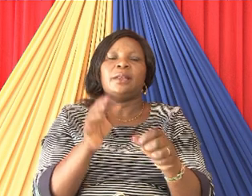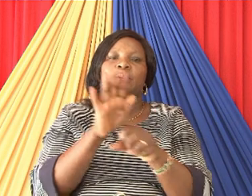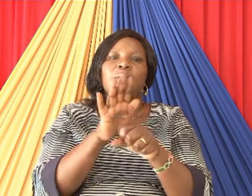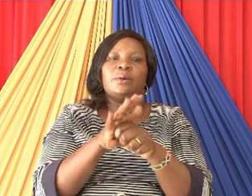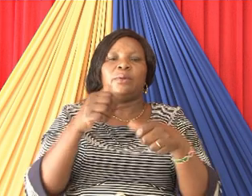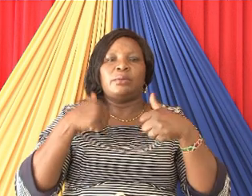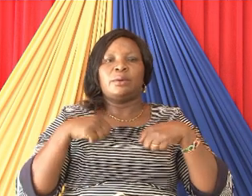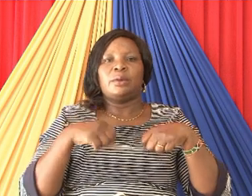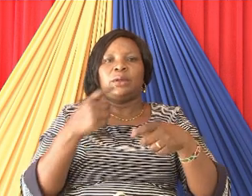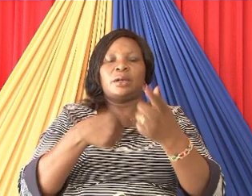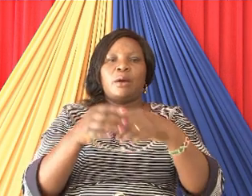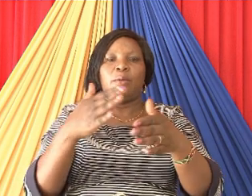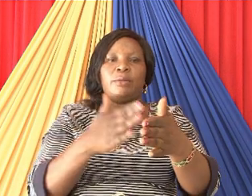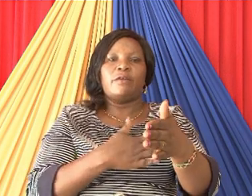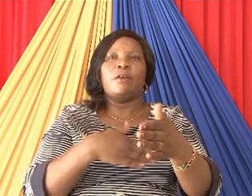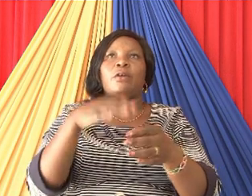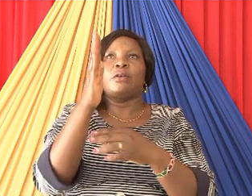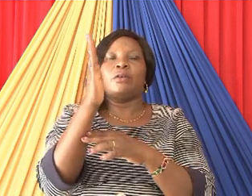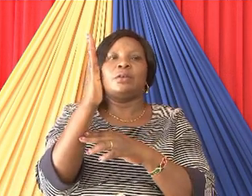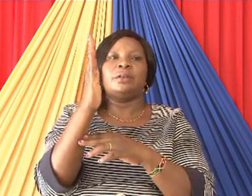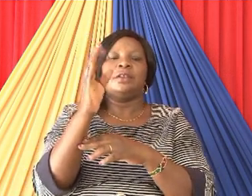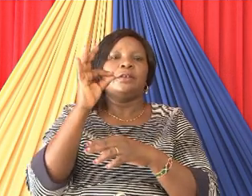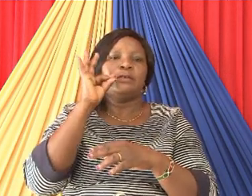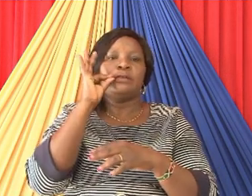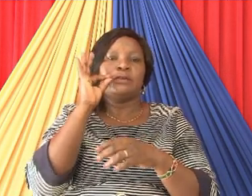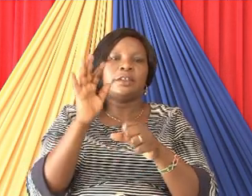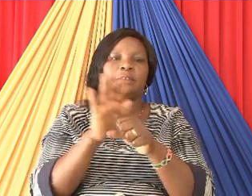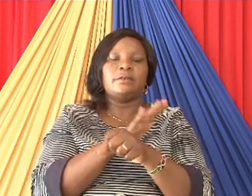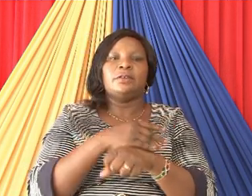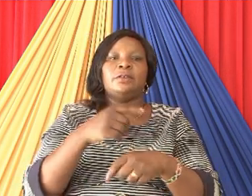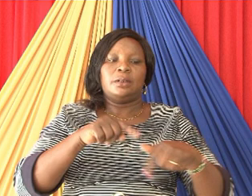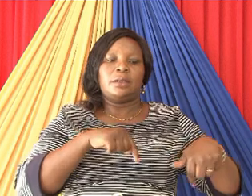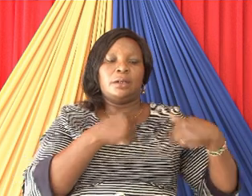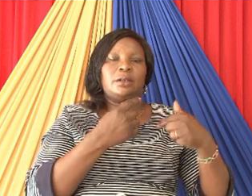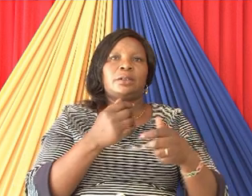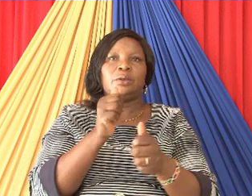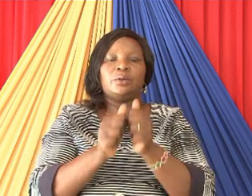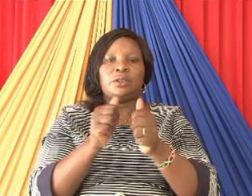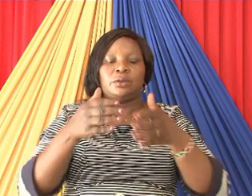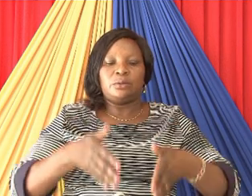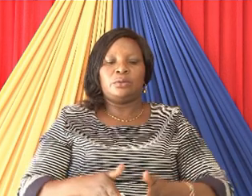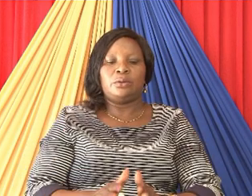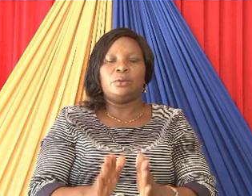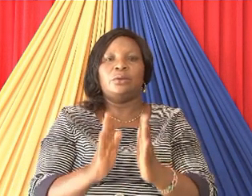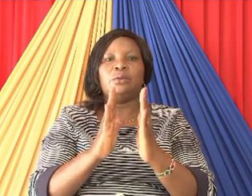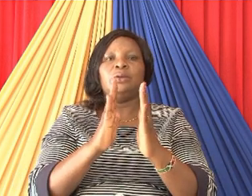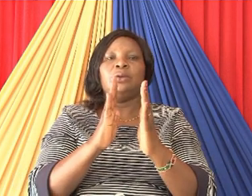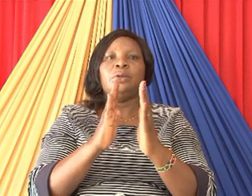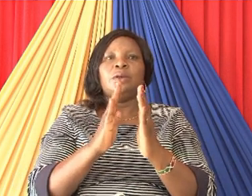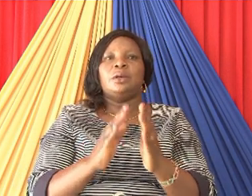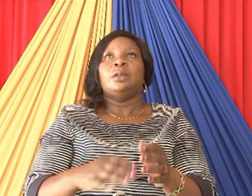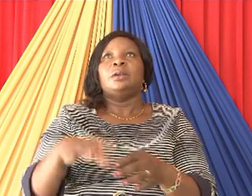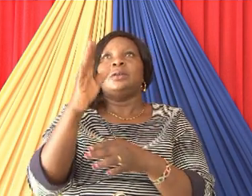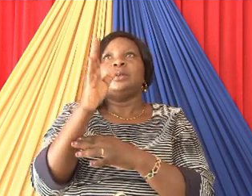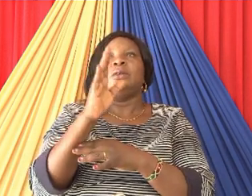They are the fruitful heart ambao watamzalia Mungu mazao. May the Lord help us wakati huu.